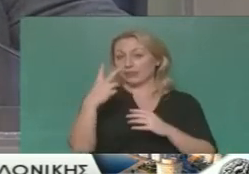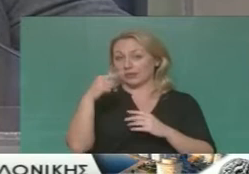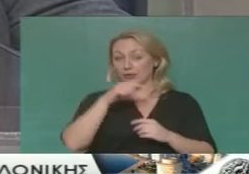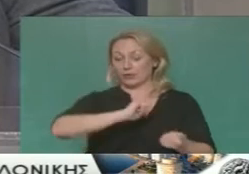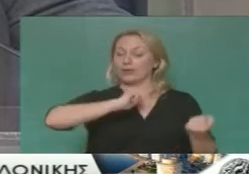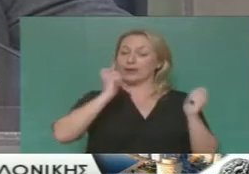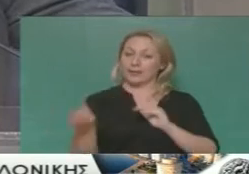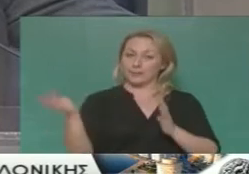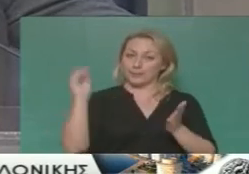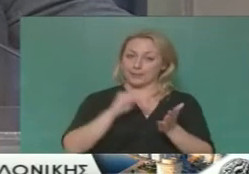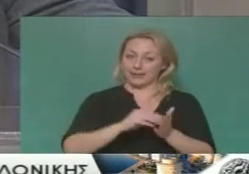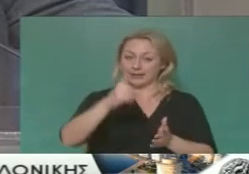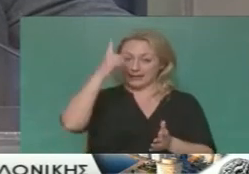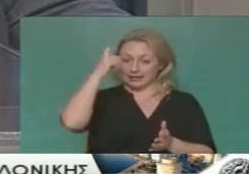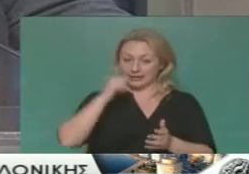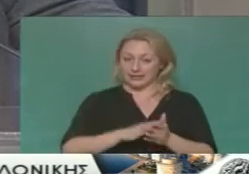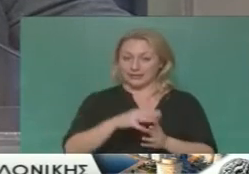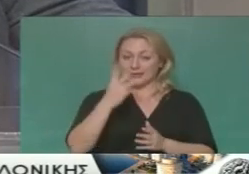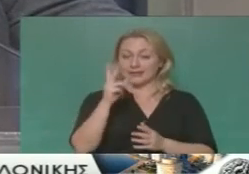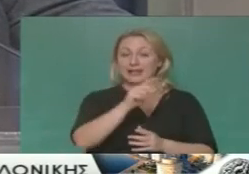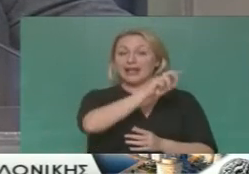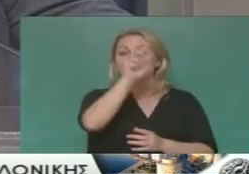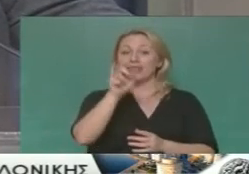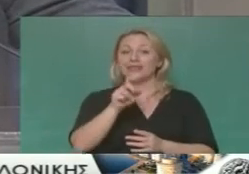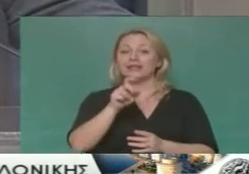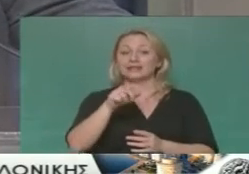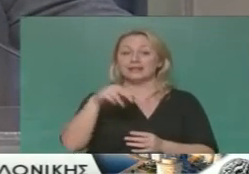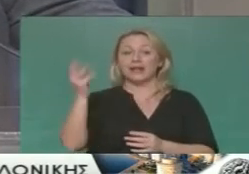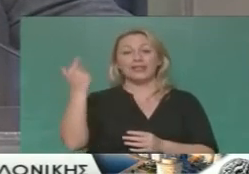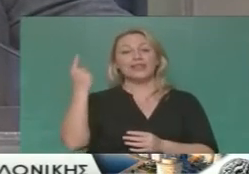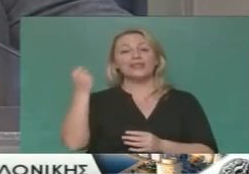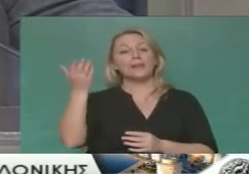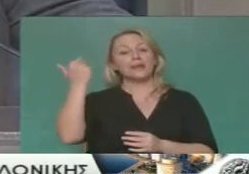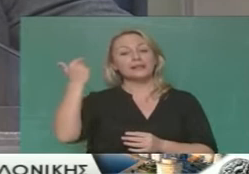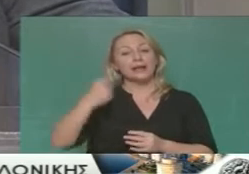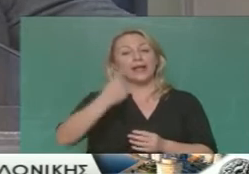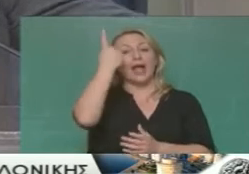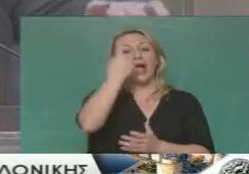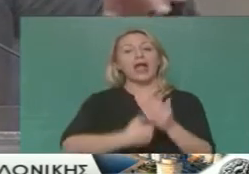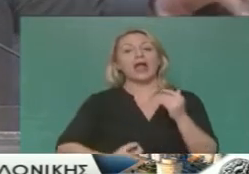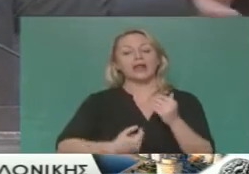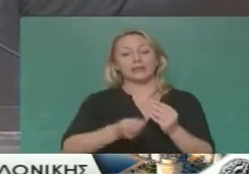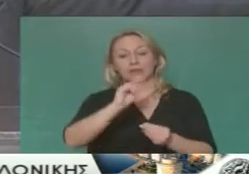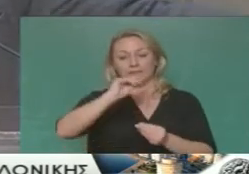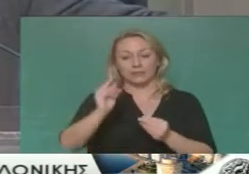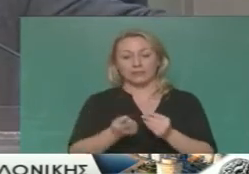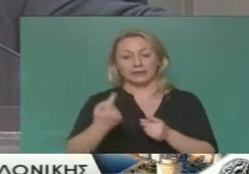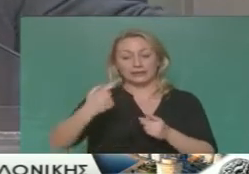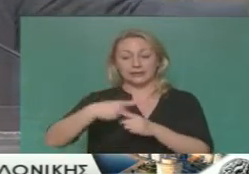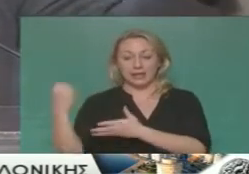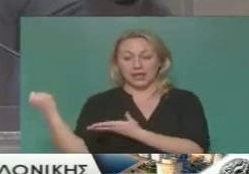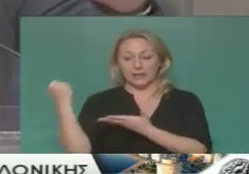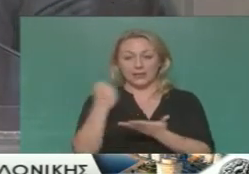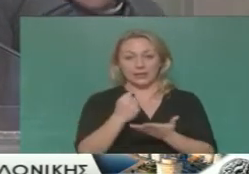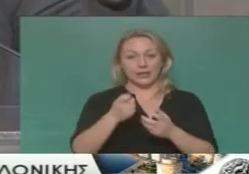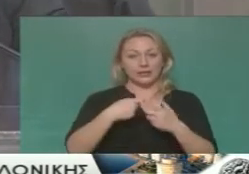αυτό, να ξέρετε ότι μέχρι 3 δισεκατομμύρια δραχμές τότε ήταν τα ελλείμματα που δημιουργηθήκαν χώρια τις επιδοτήσεις του εισιτήριου